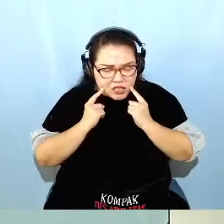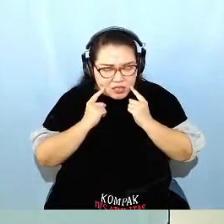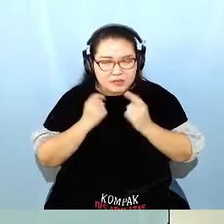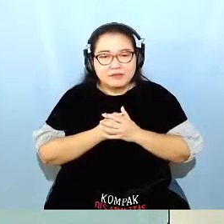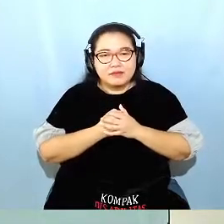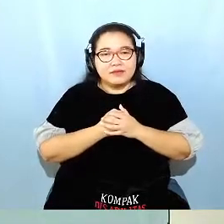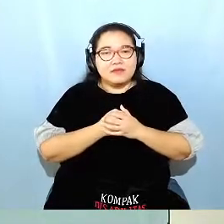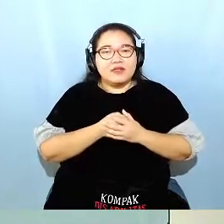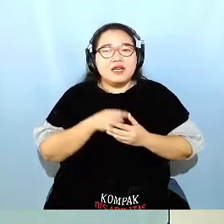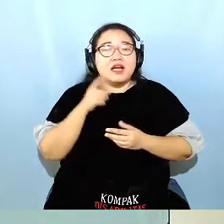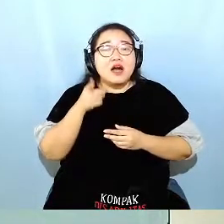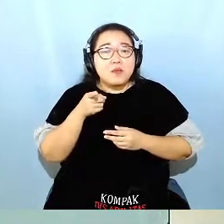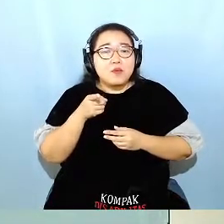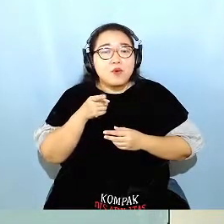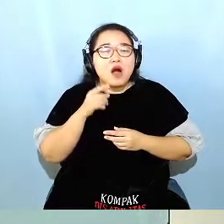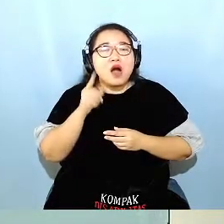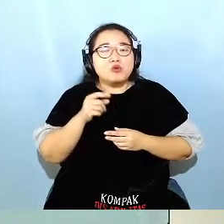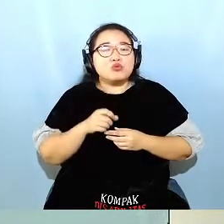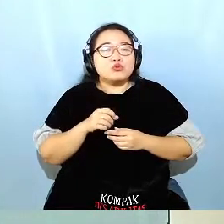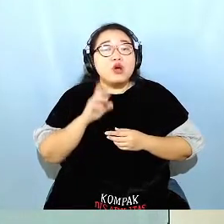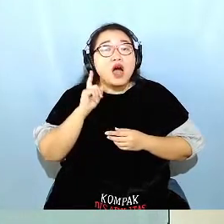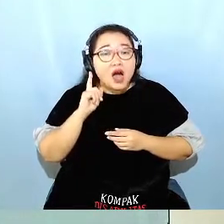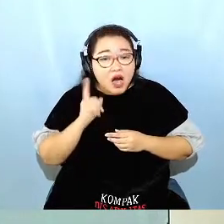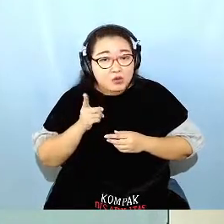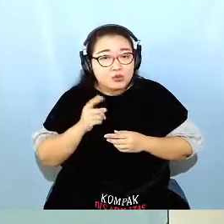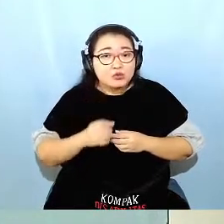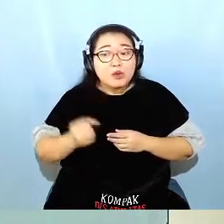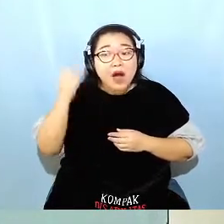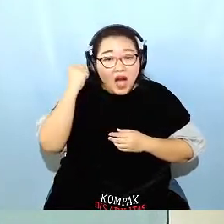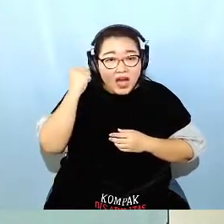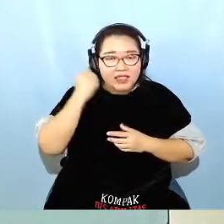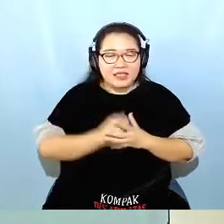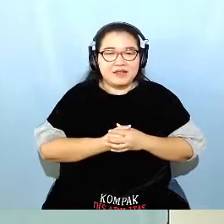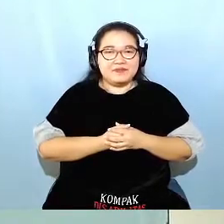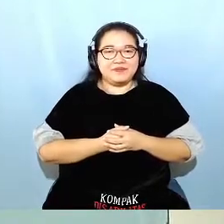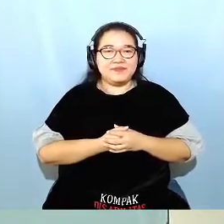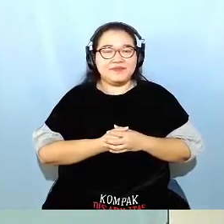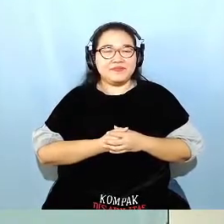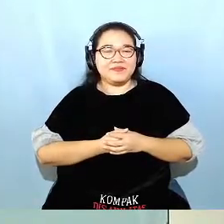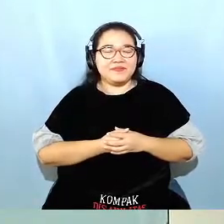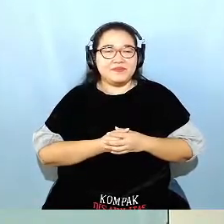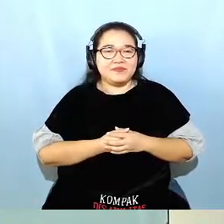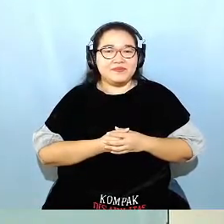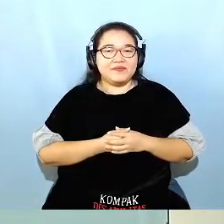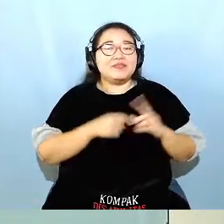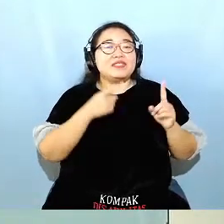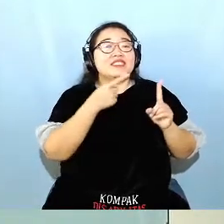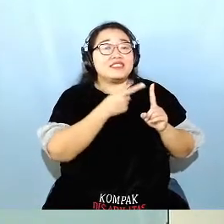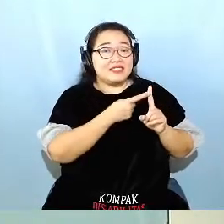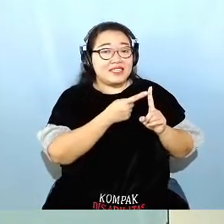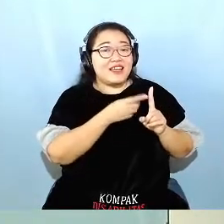peneguhan. Kata-kata peneguhan adalah satu jenis bahasa cinta yang kita